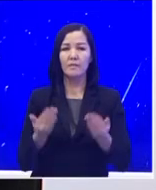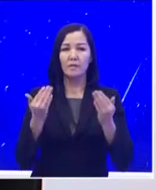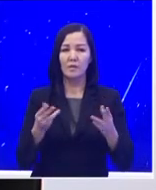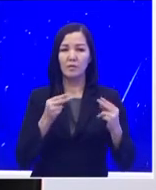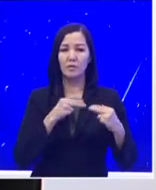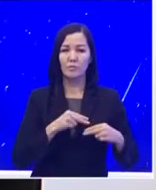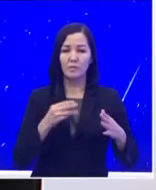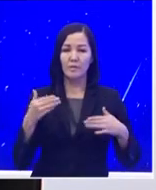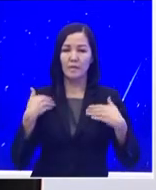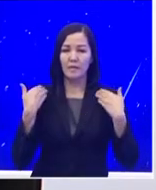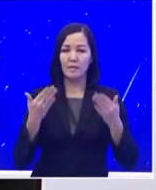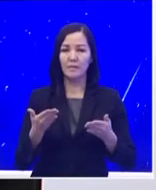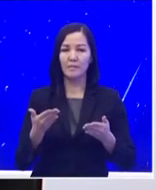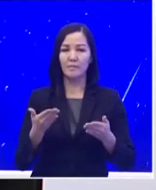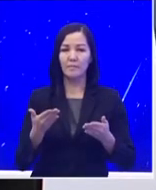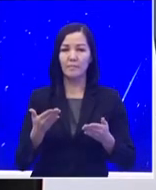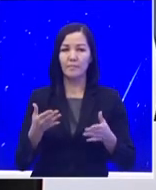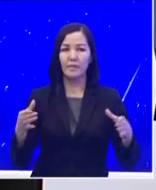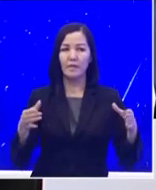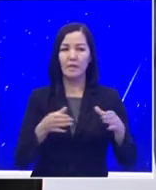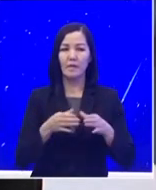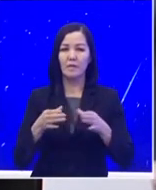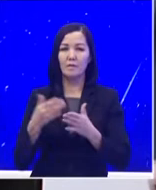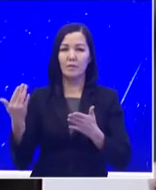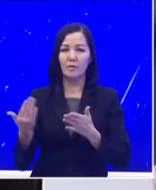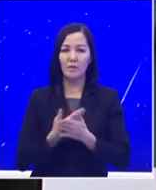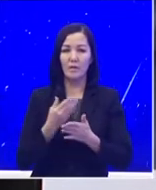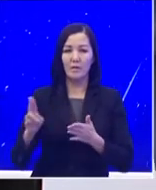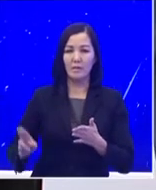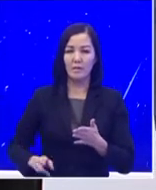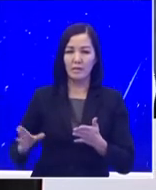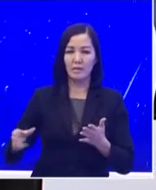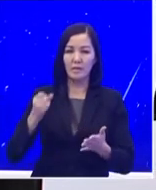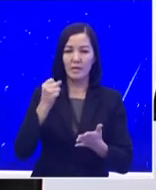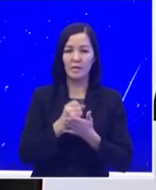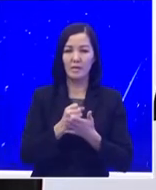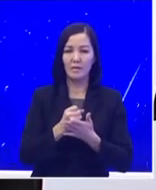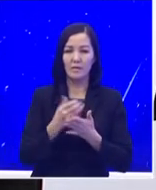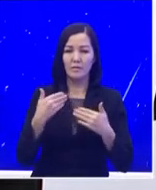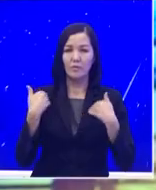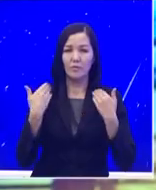Сондықтан бәріңізге де коллективтеріңізге жаңа басшыларым досын, табысты болыңыздар.